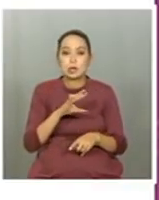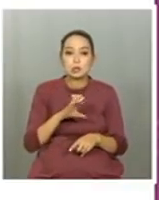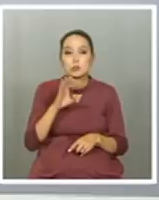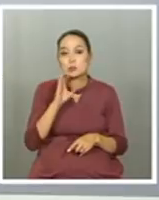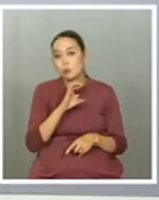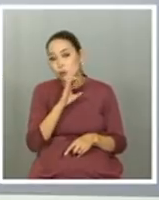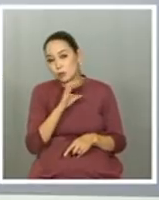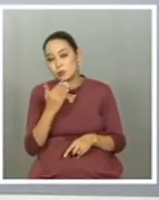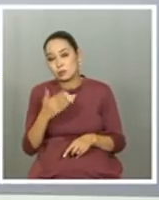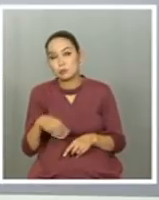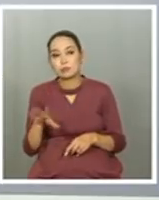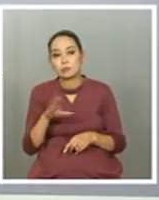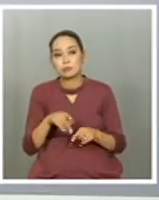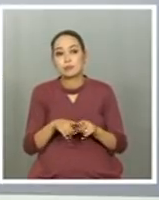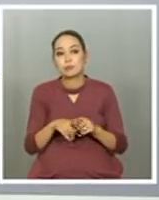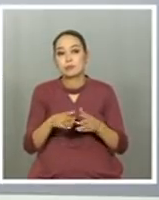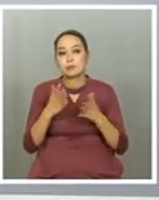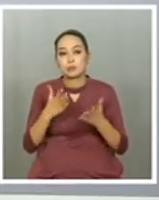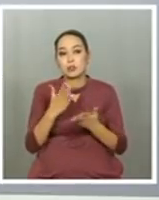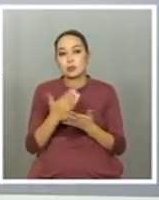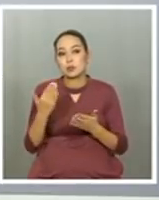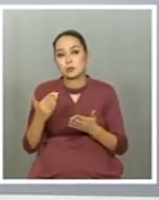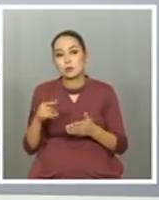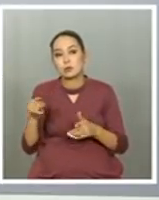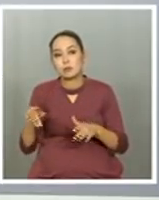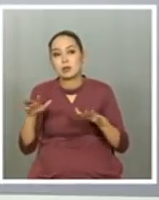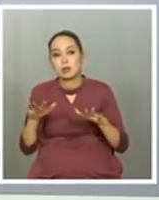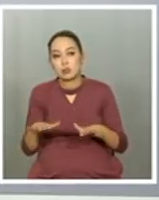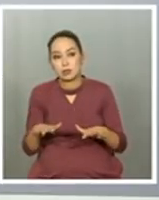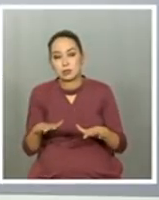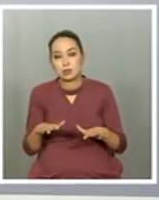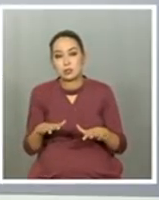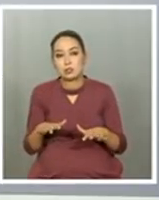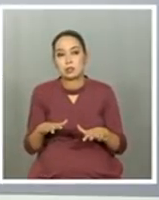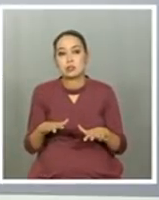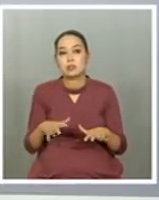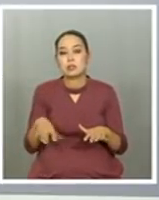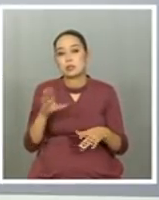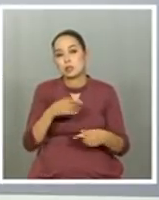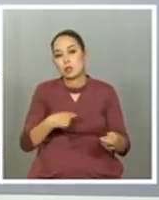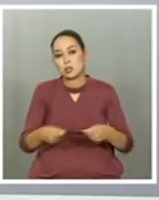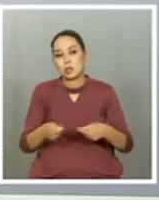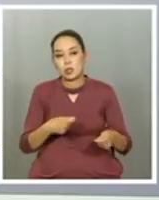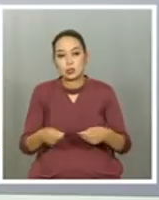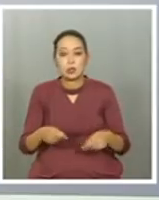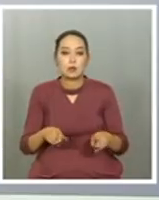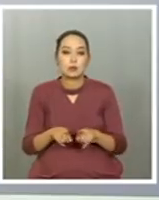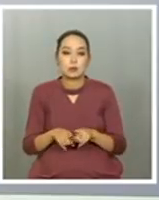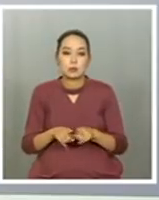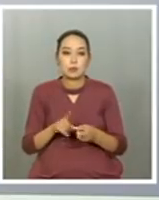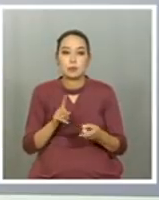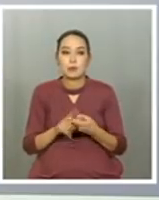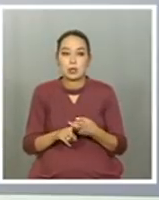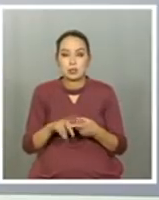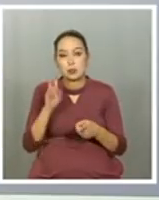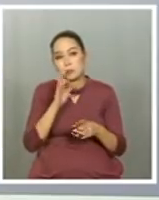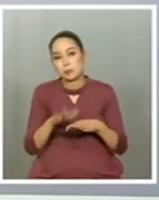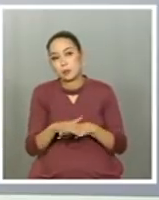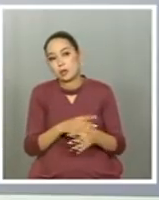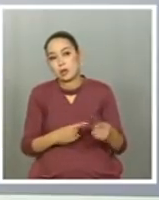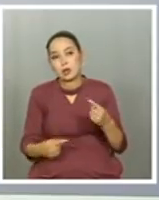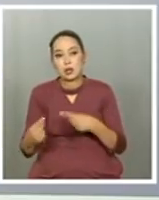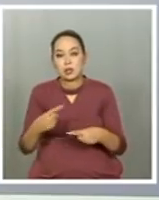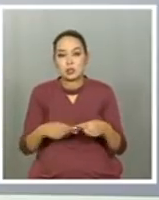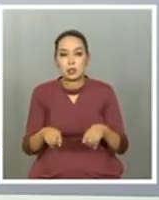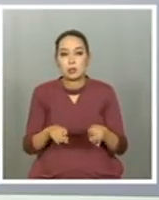арақашықтығы үлкен. Олардың арасындағы сауда байланыс жолдарын жүргізген кезде немесе мемлекеттермен қарым-қатынас